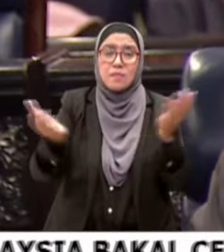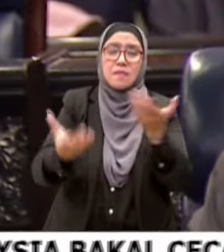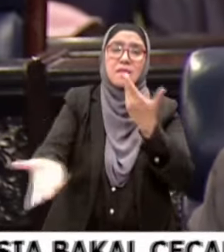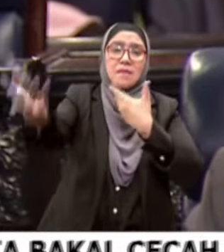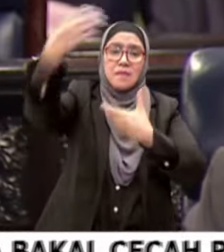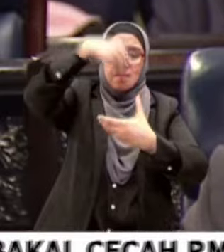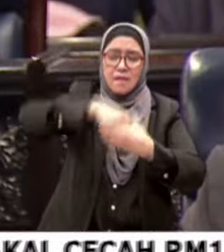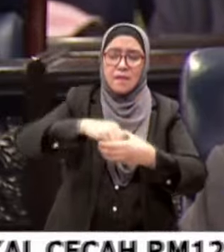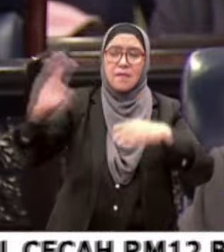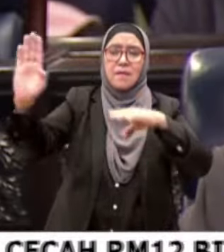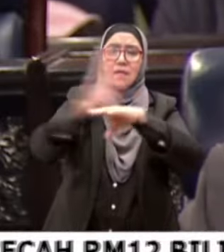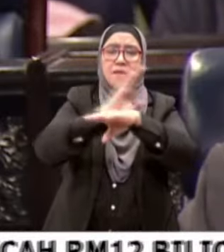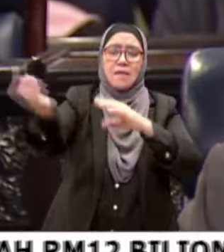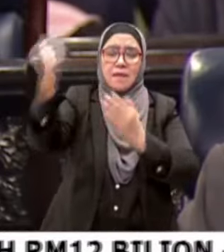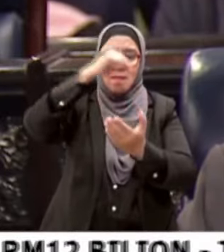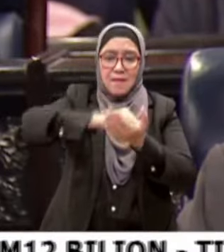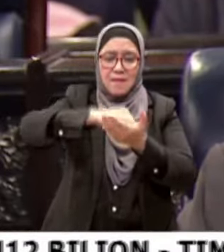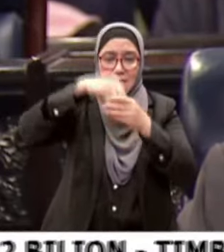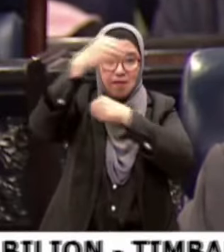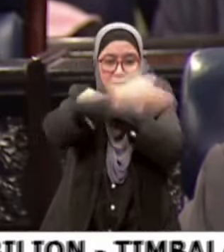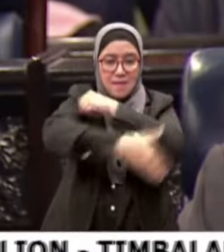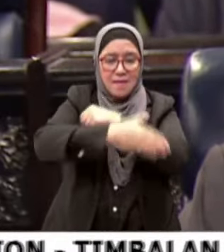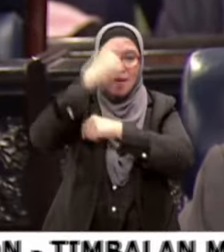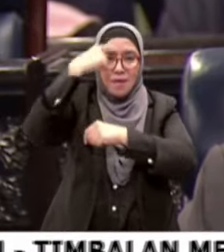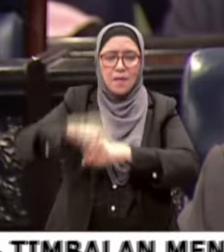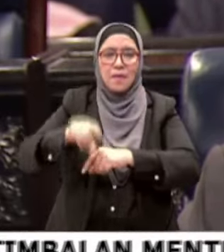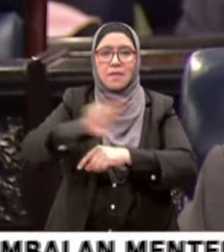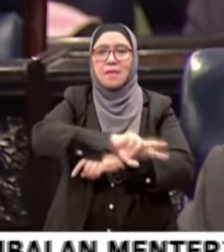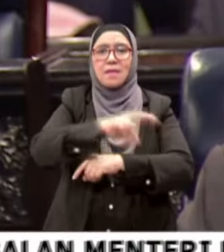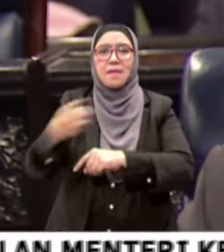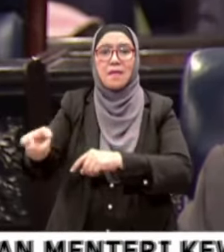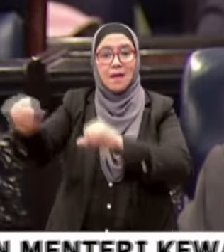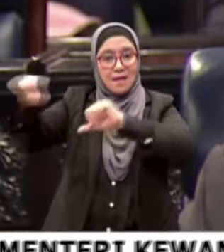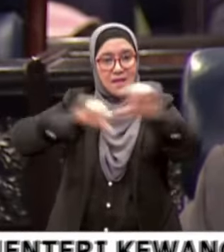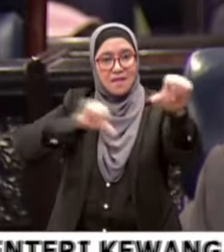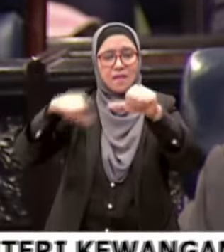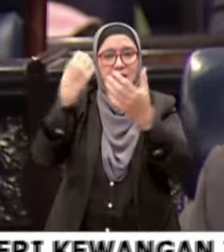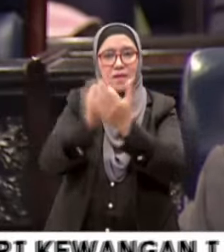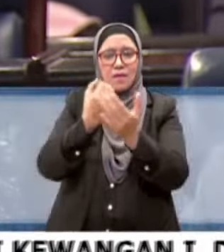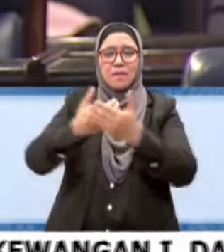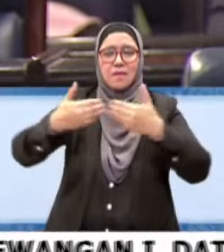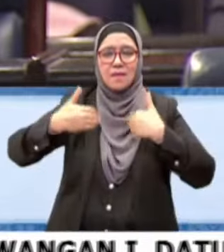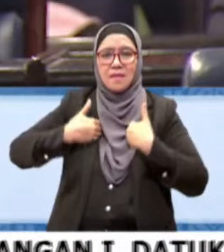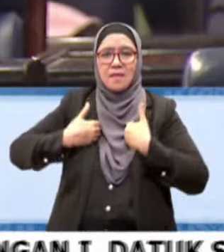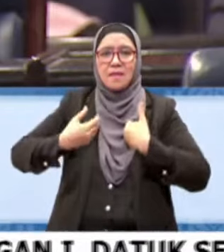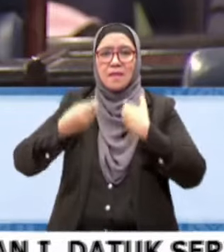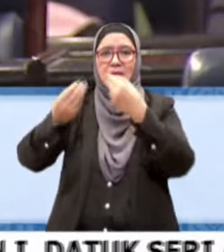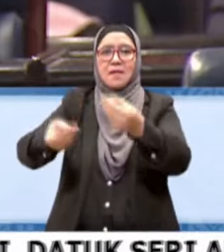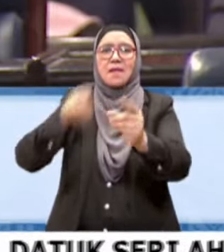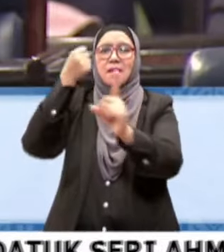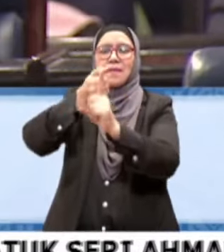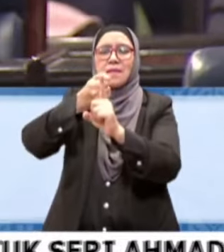dapat diterjemahkan kepada activity ekonomi yang memberikan impact positif kepada negara